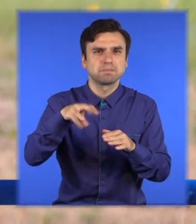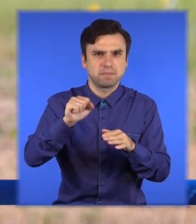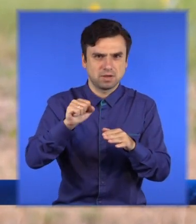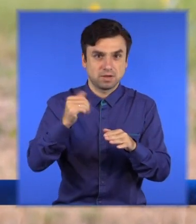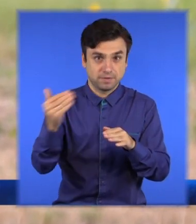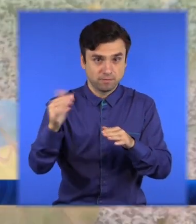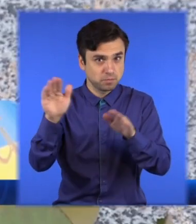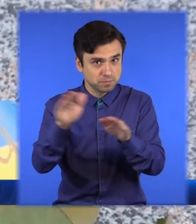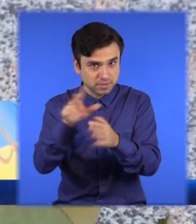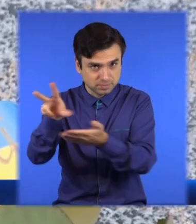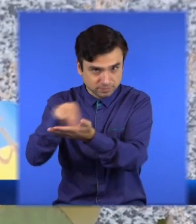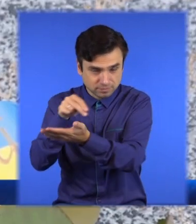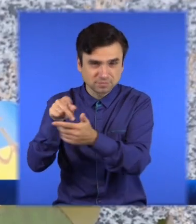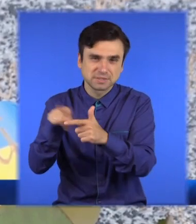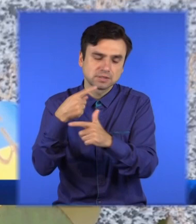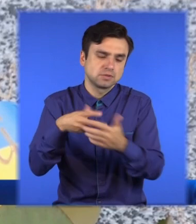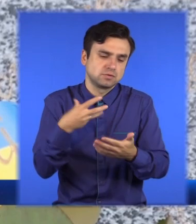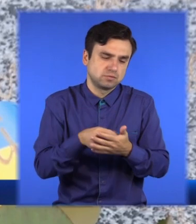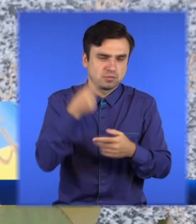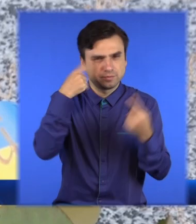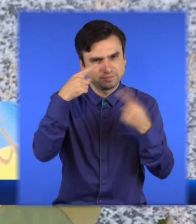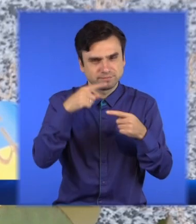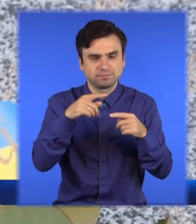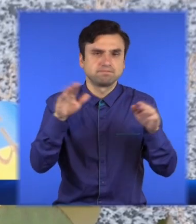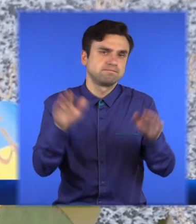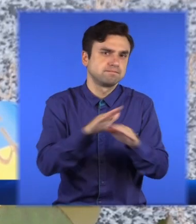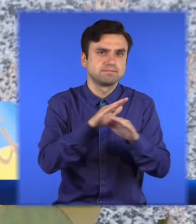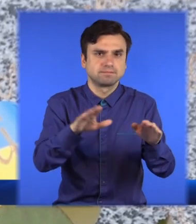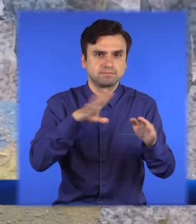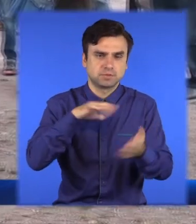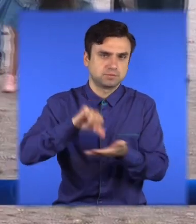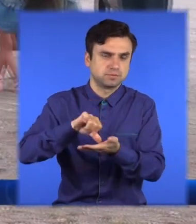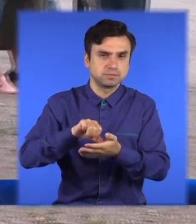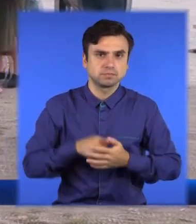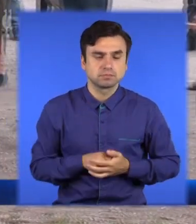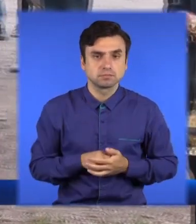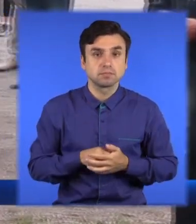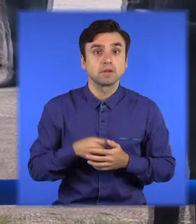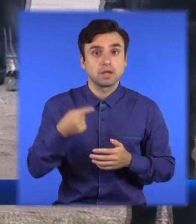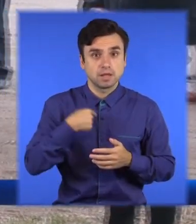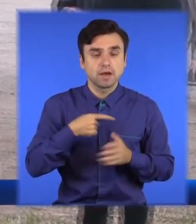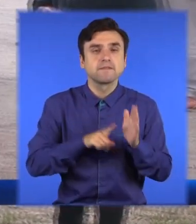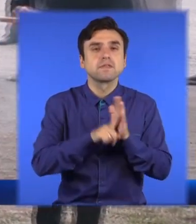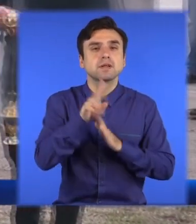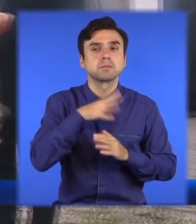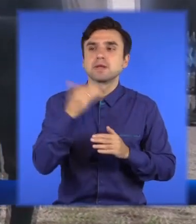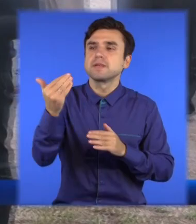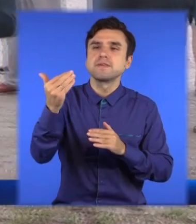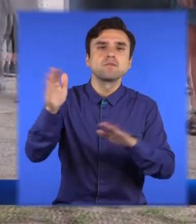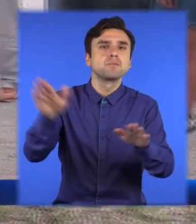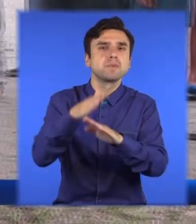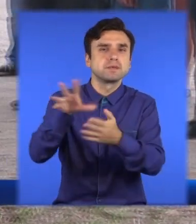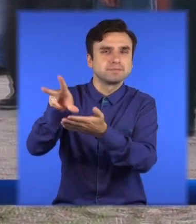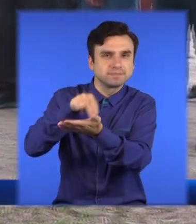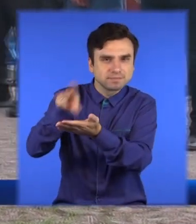конкретно кожного з нас. Передчасна смерть співака стала справжнім шоком, без перебільшення, для всієї України. Загалом в заході взяли